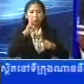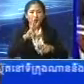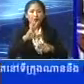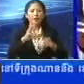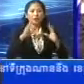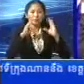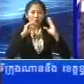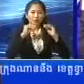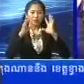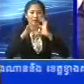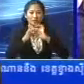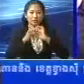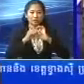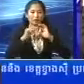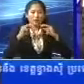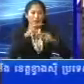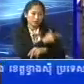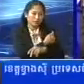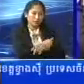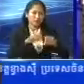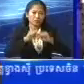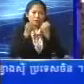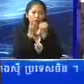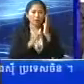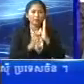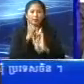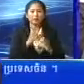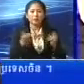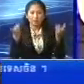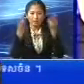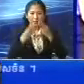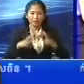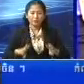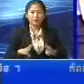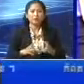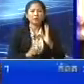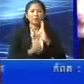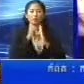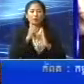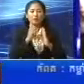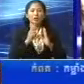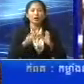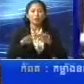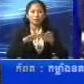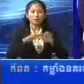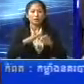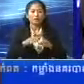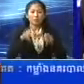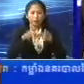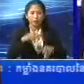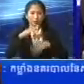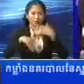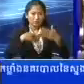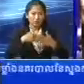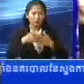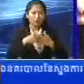ពាក់ព័ន្ធស្ដីពីសុខុមាលភាពសង្គមនិងអភិវឌ្ឍអាស៊ានក្រៅប្រធានបណ្ឌការអភិវឌ្ឍសេវាសង្គមកិច្ចសម្រាប់មនុស្សគ្រប់រូប